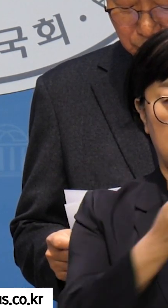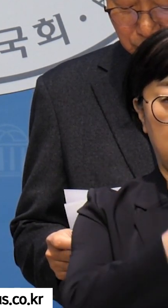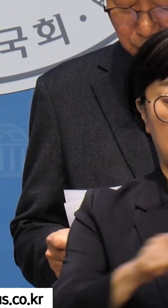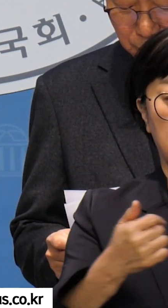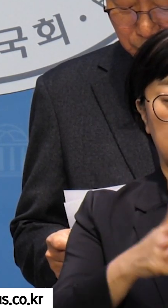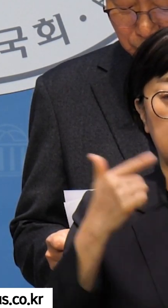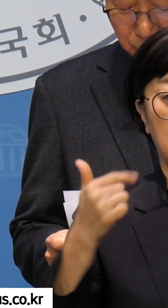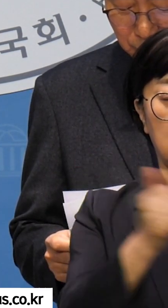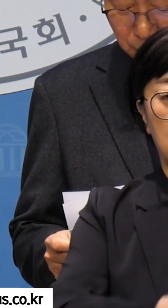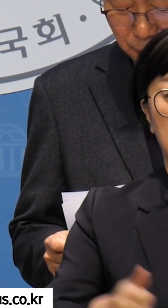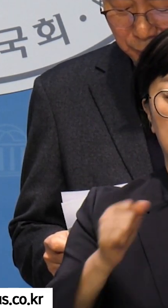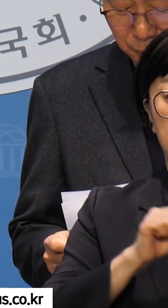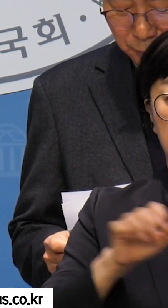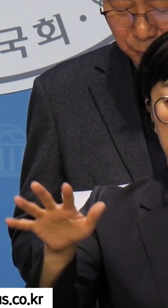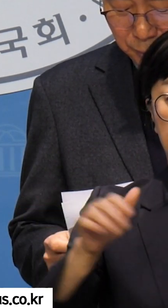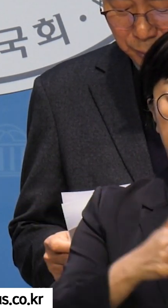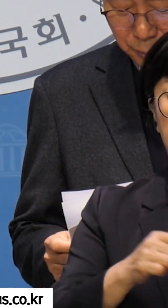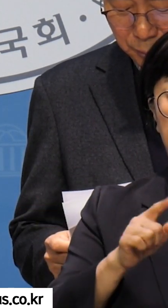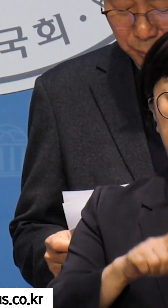상임위를 파양으로